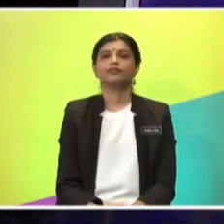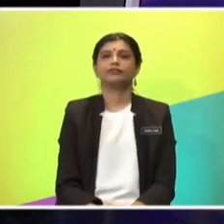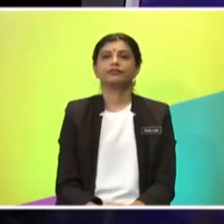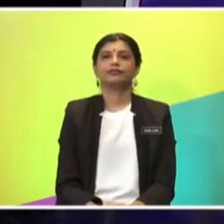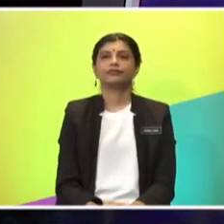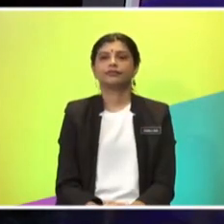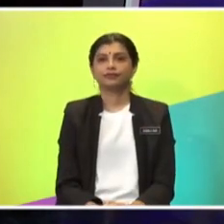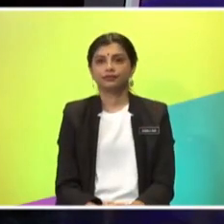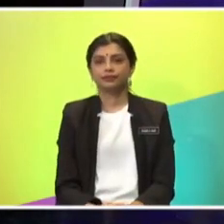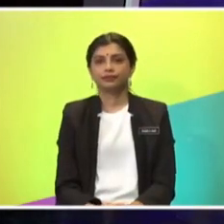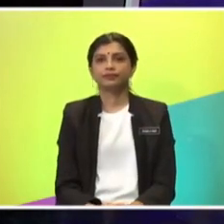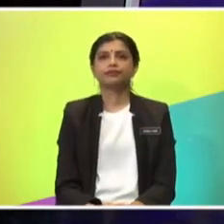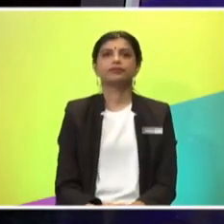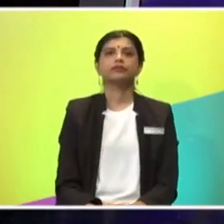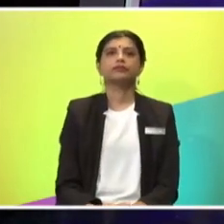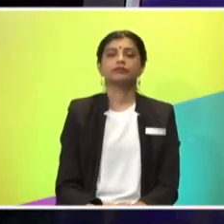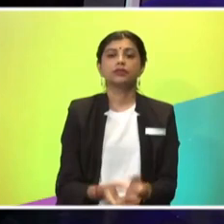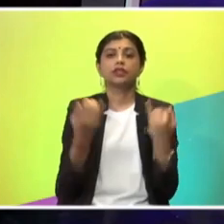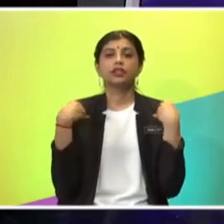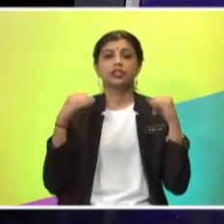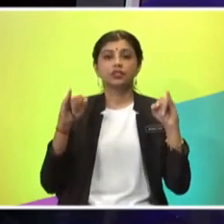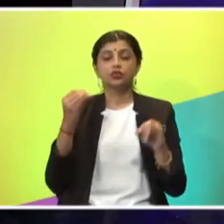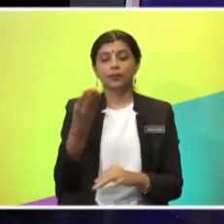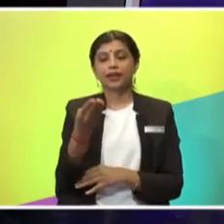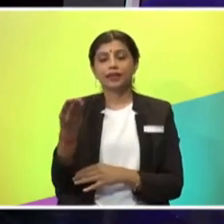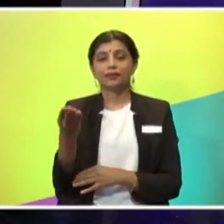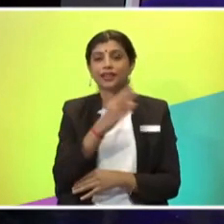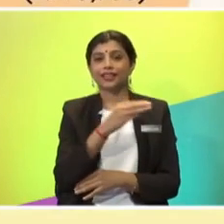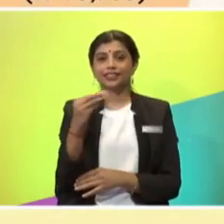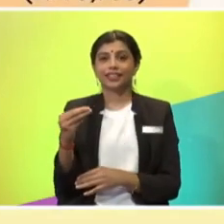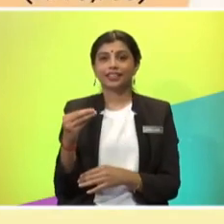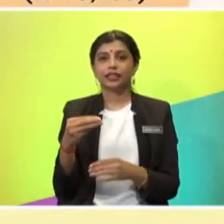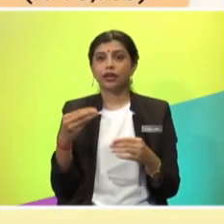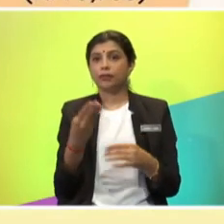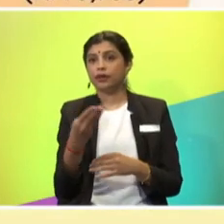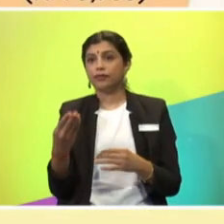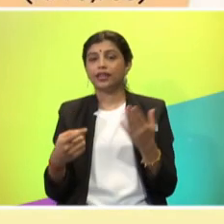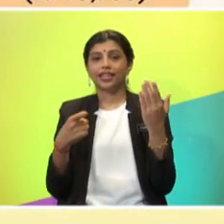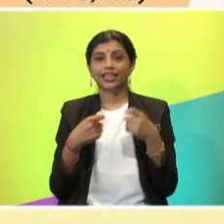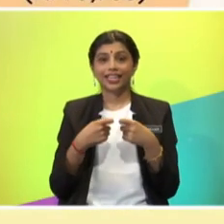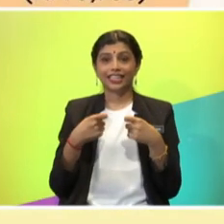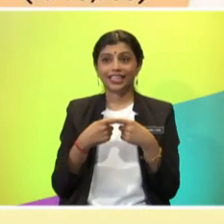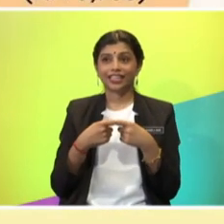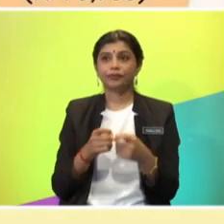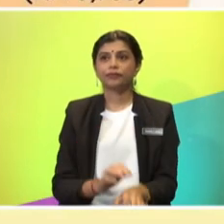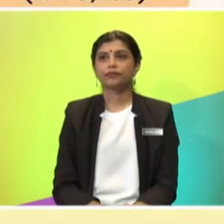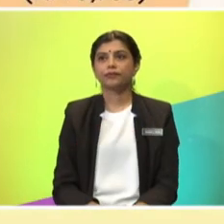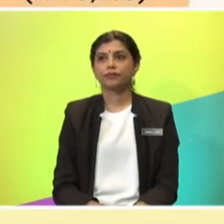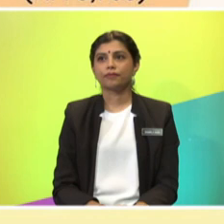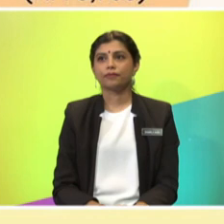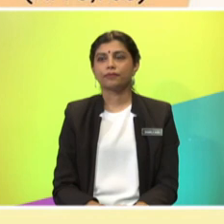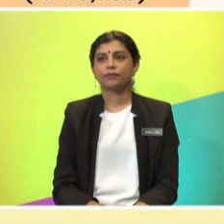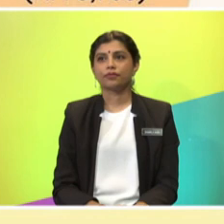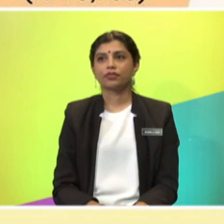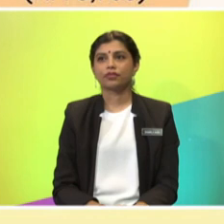ni. Kaliber, jualan perabot dan barangan elektrik. Okey, cikgu Mas Diana. Okey, cikgu Mas Diana